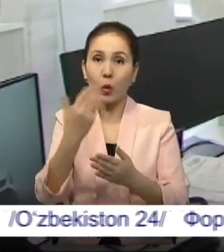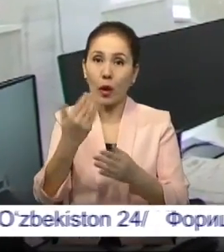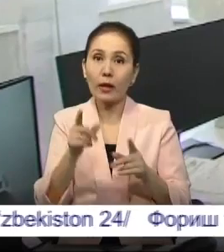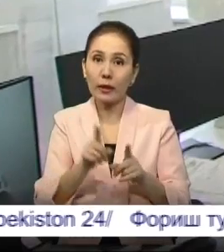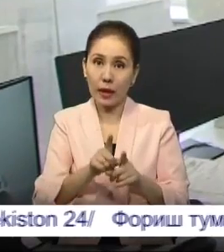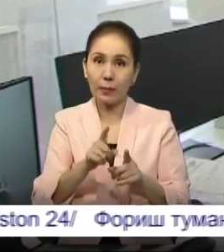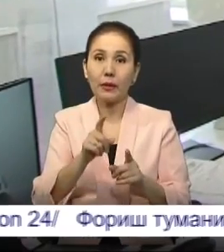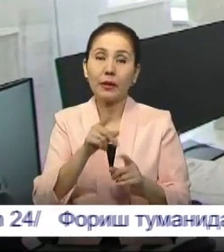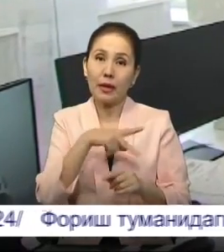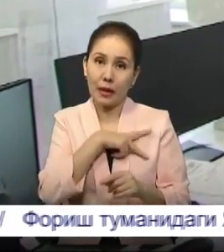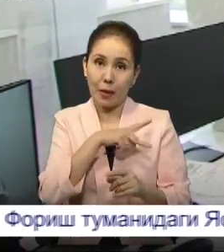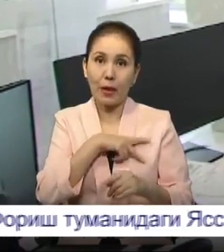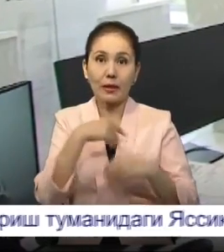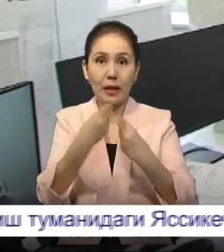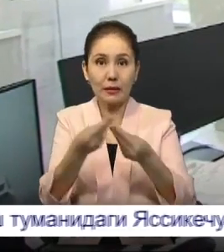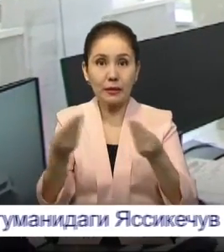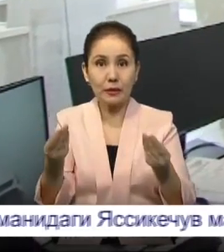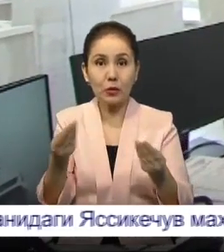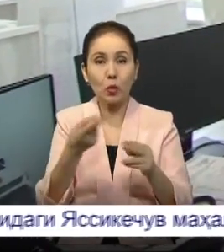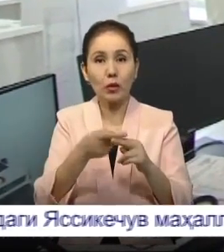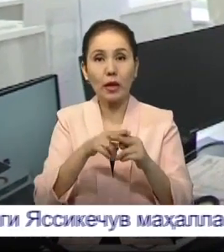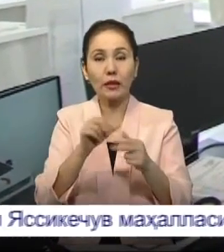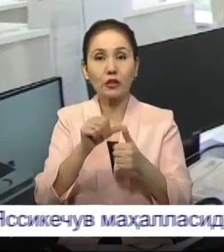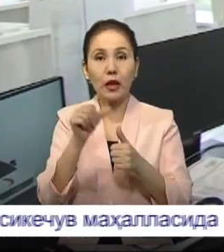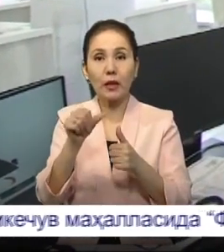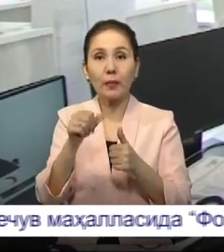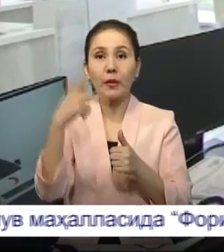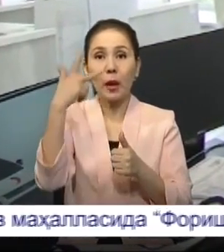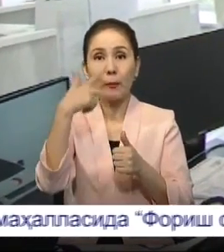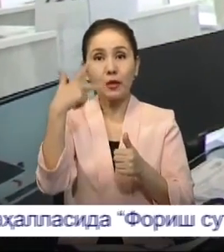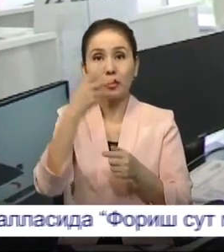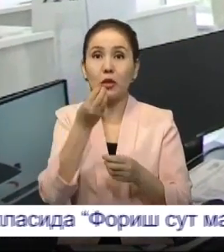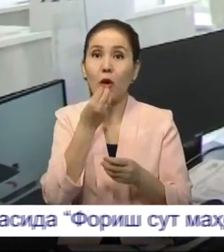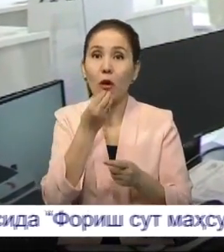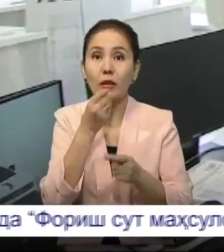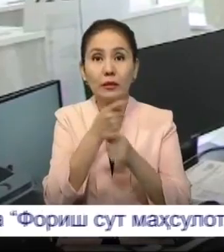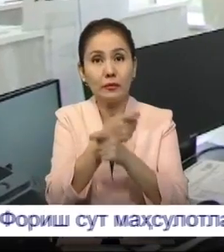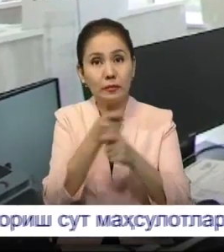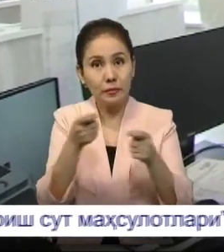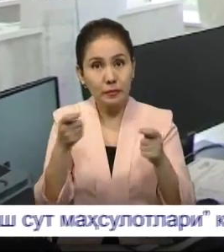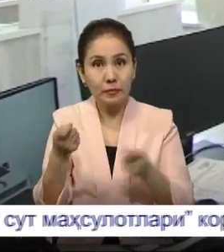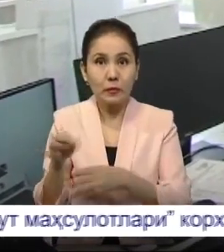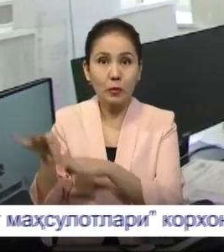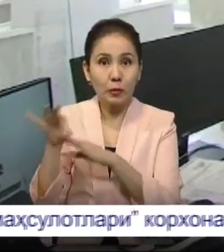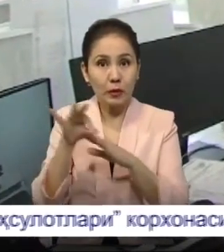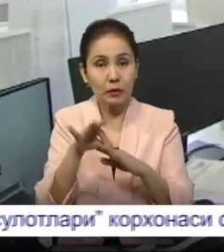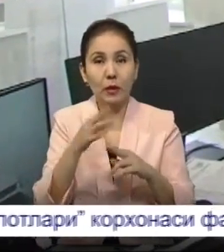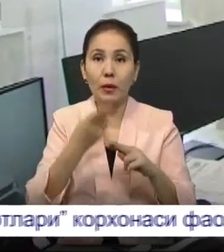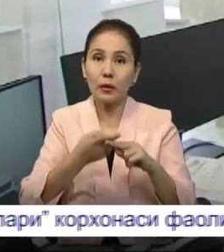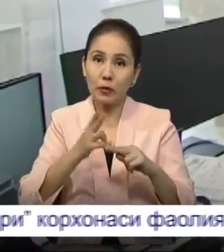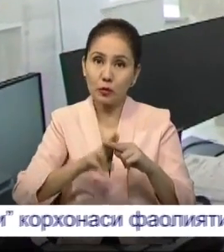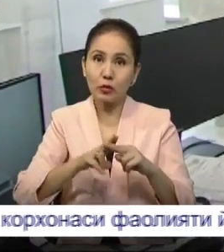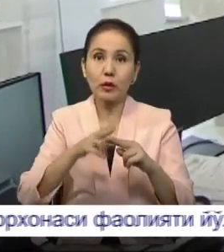ularni ham rag'batlantirish, undan tashqari peshinga mana ovqatlantirish uchun ovqatlar olib kelib berish. Xullas mana